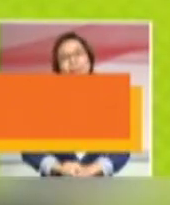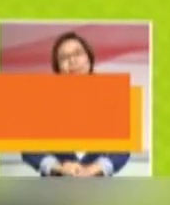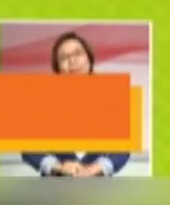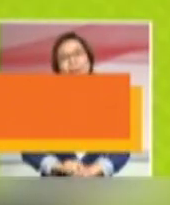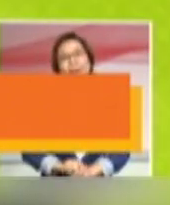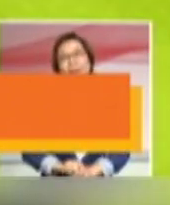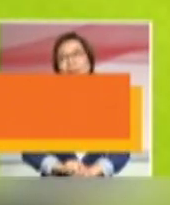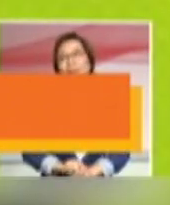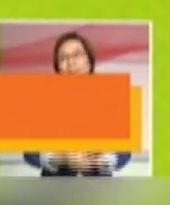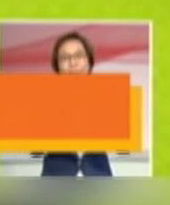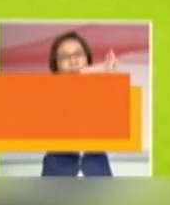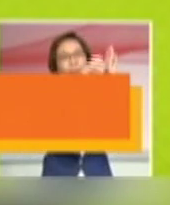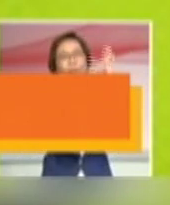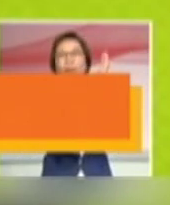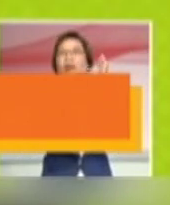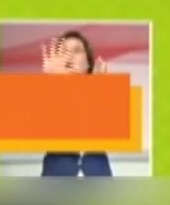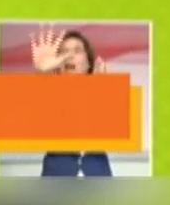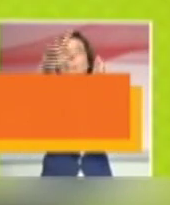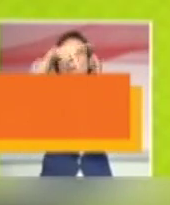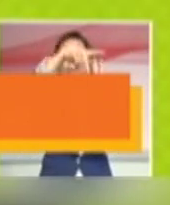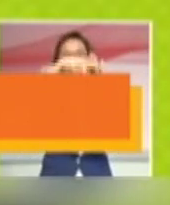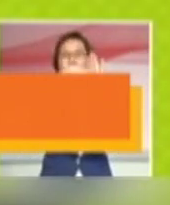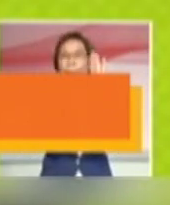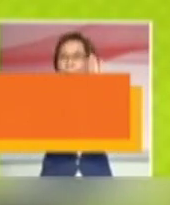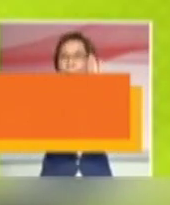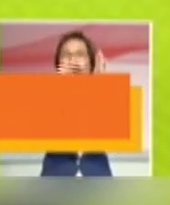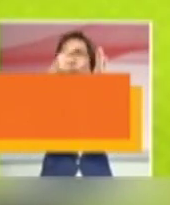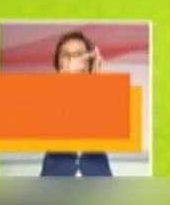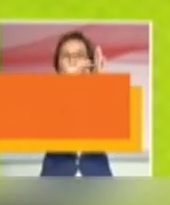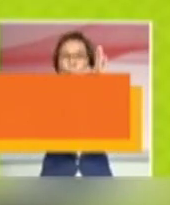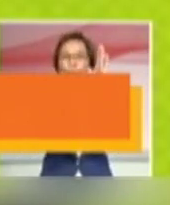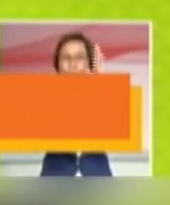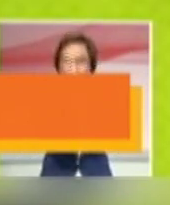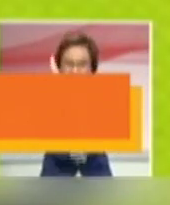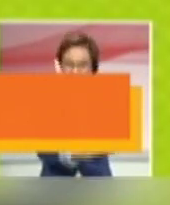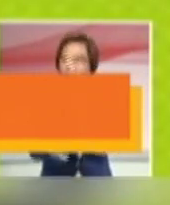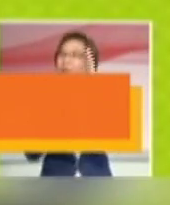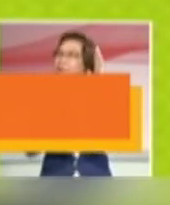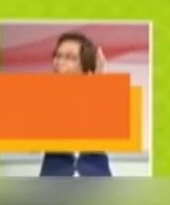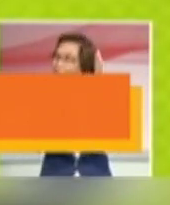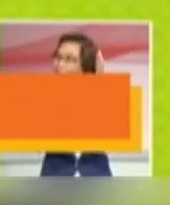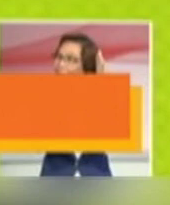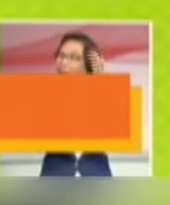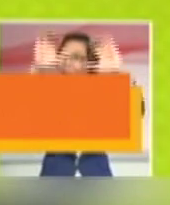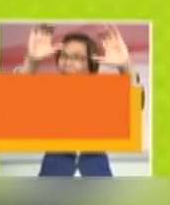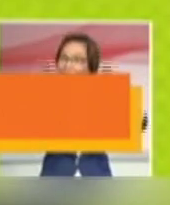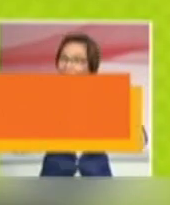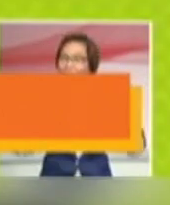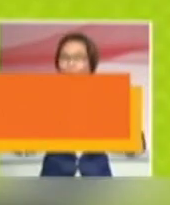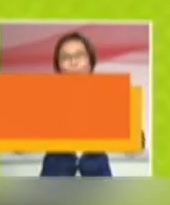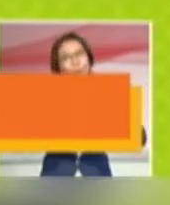Terkandunglah dalam setiap 5 prinsip rukun negara adalah satu formula